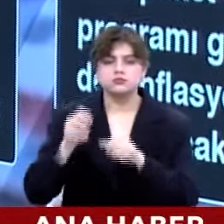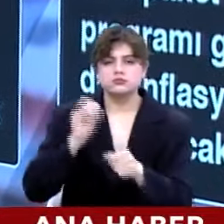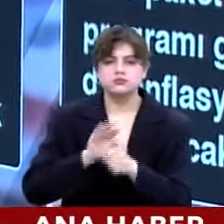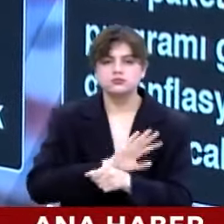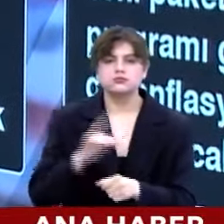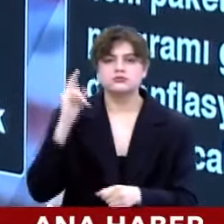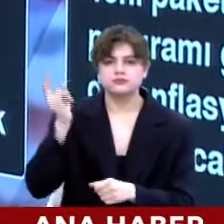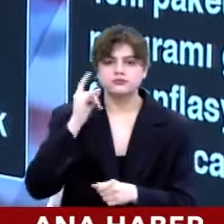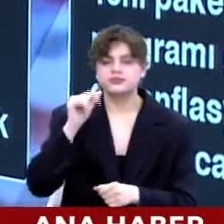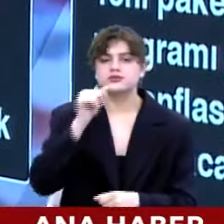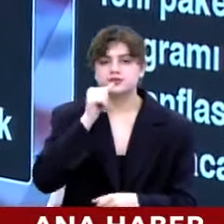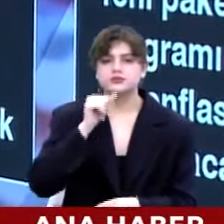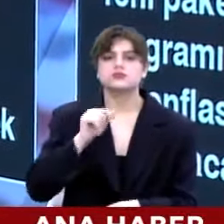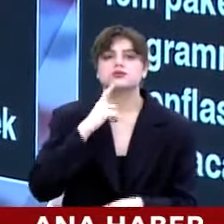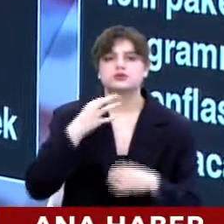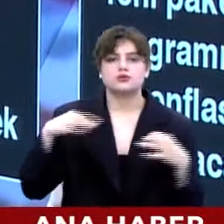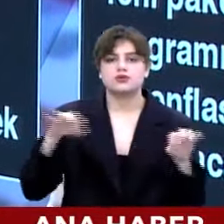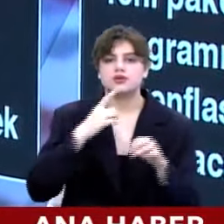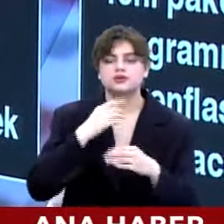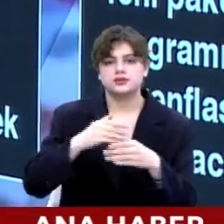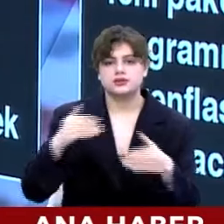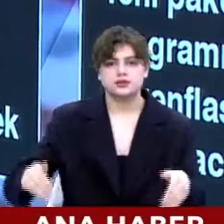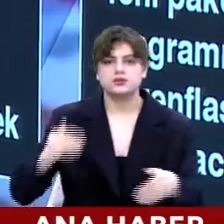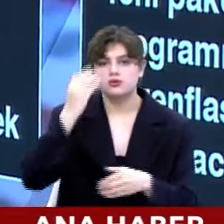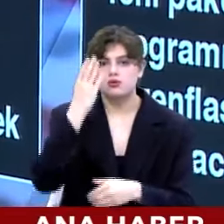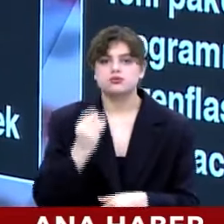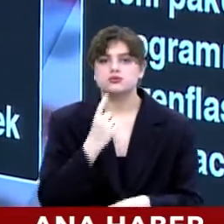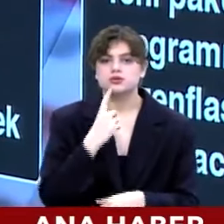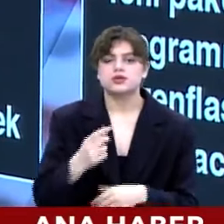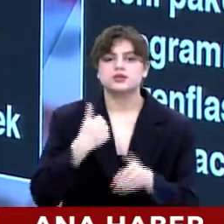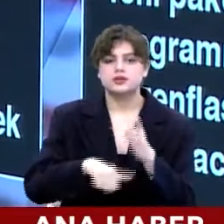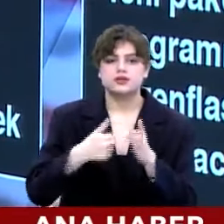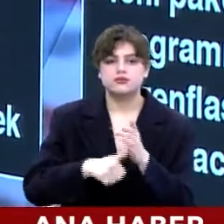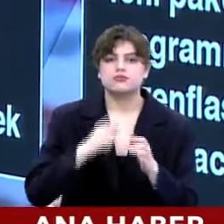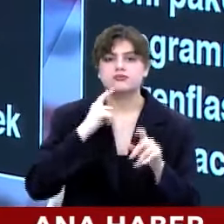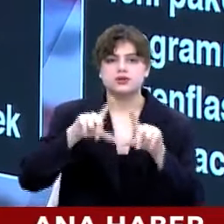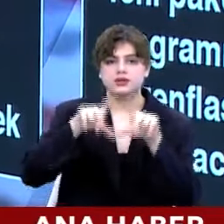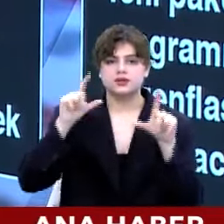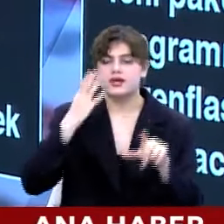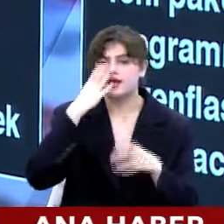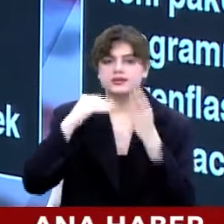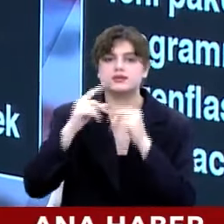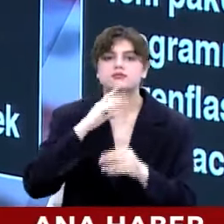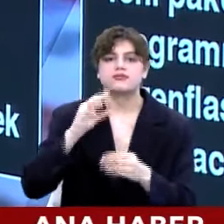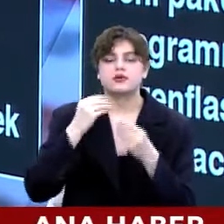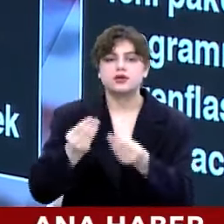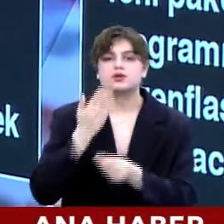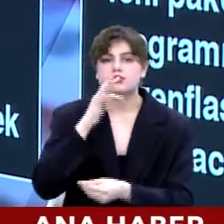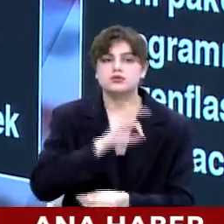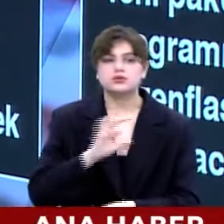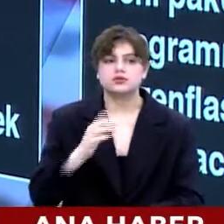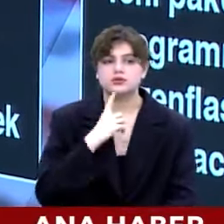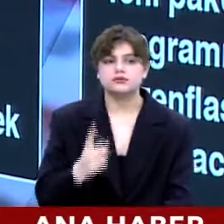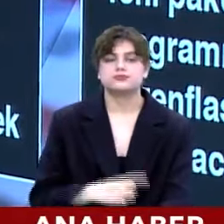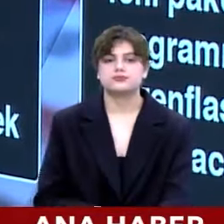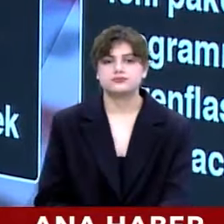Gezi, kokteyl ve törenler sınırlandırılacak. Takvim, plaket, eşantiyon gibi hediyeler verilmeyecek. Bak bu ne kadar